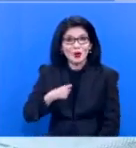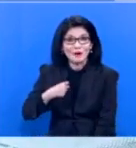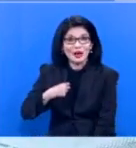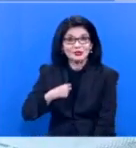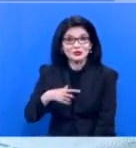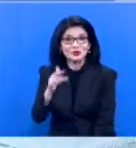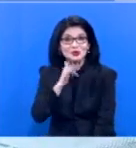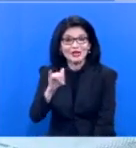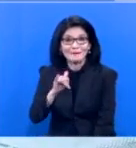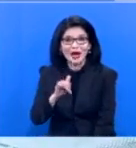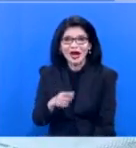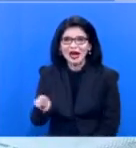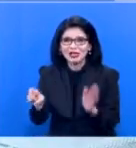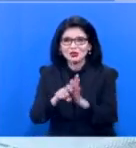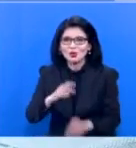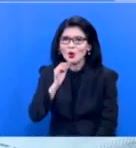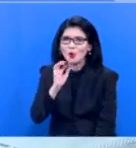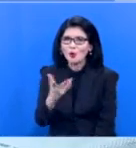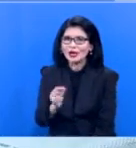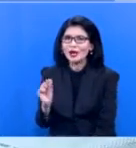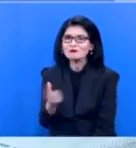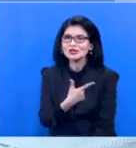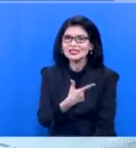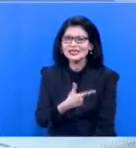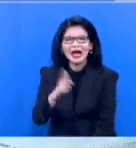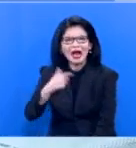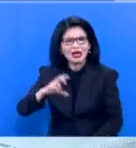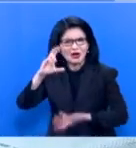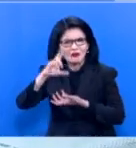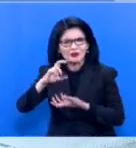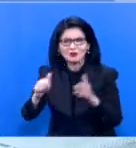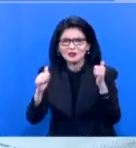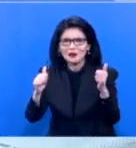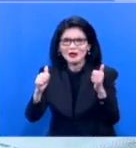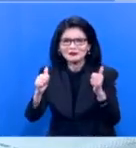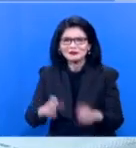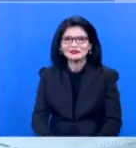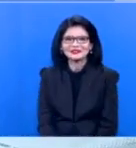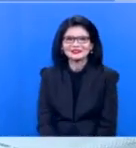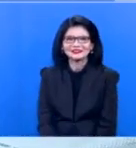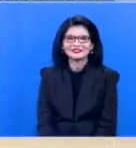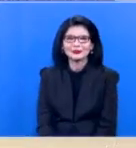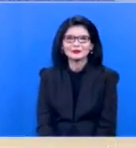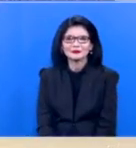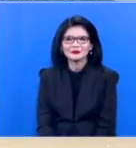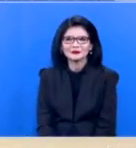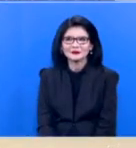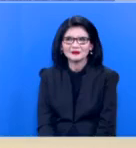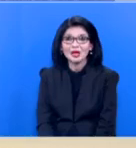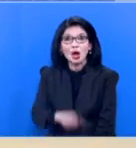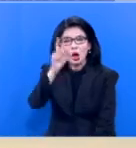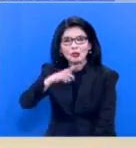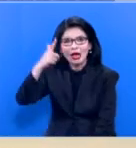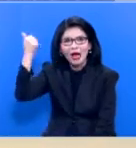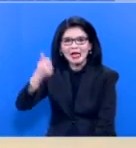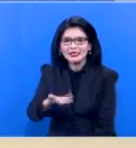Misalnya menggunakan kostum serba warna putih, agar foto virtualnya pun juga bisa lebih menarik. Sosiolog Universitas